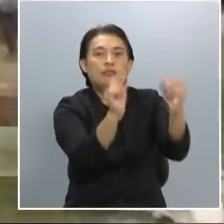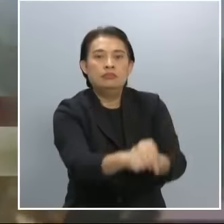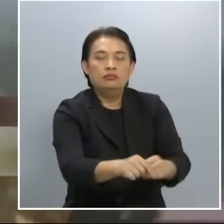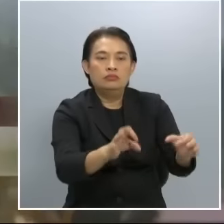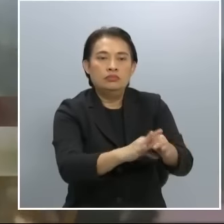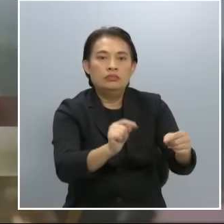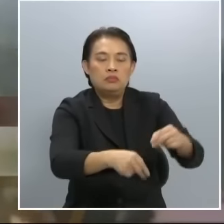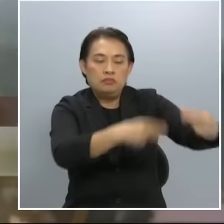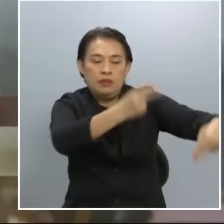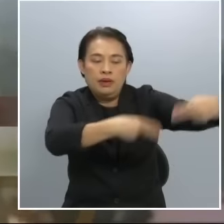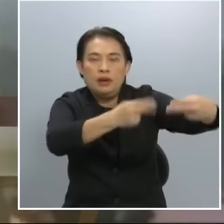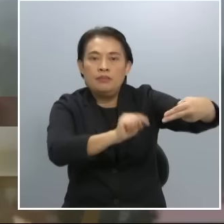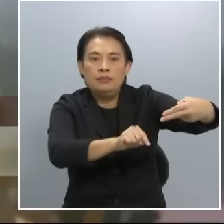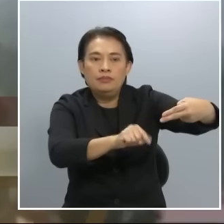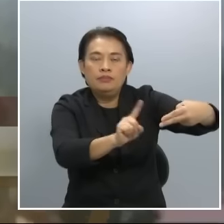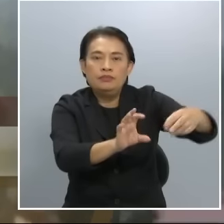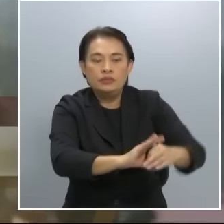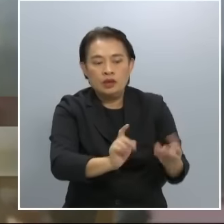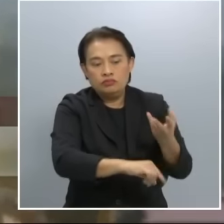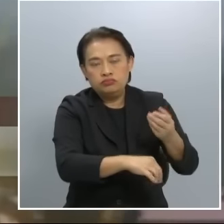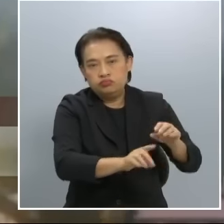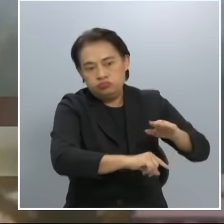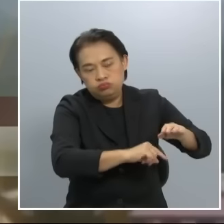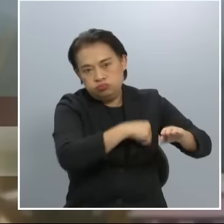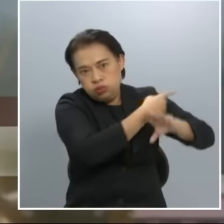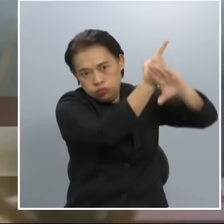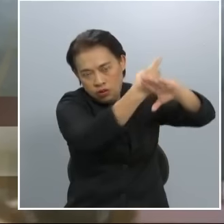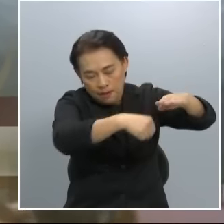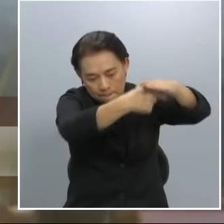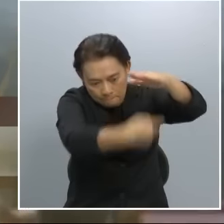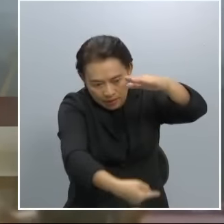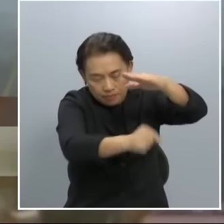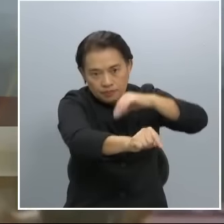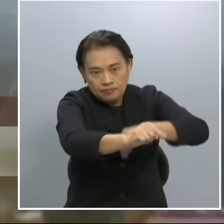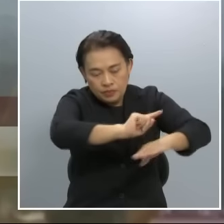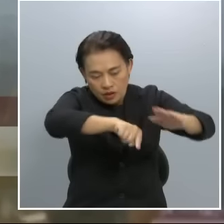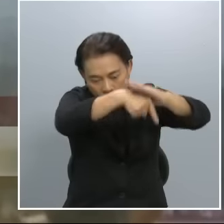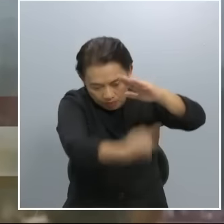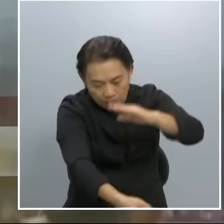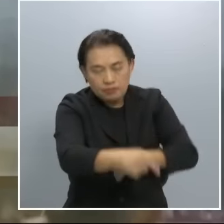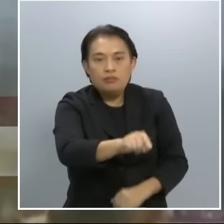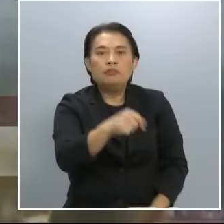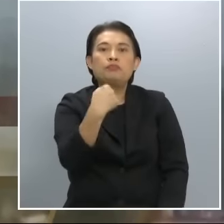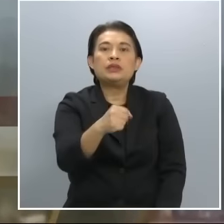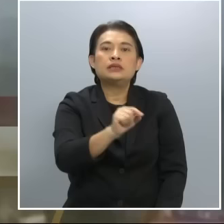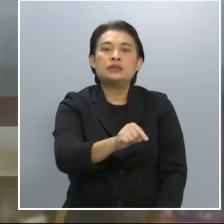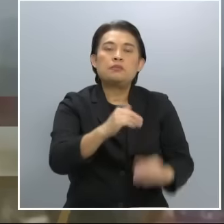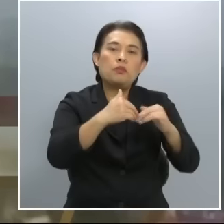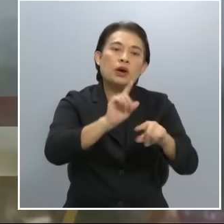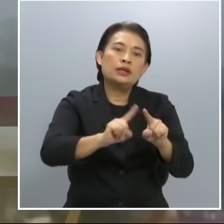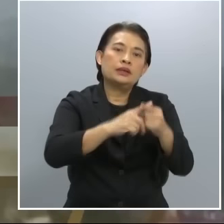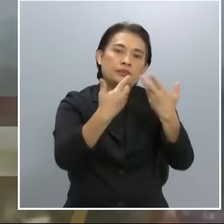ะเหรี่ยงใช้โดนทิ้งระเบิดเข้าไปในด่านพรมแดนถาวรเมียวดีแห่งที่2หลายสิบลูกจากนั้นยังใช้เครื่องยิ